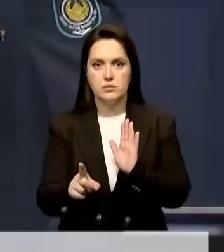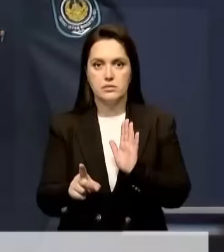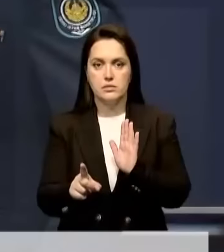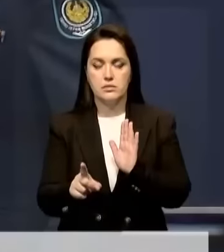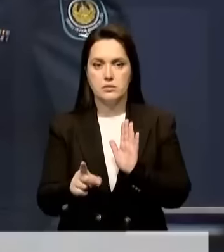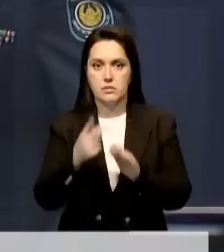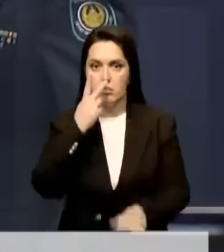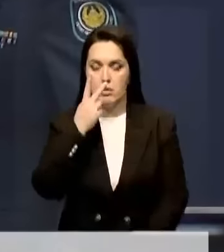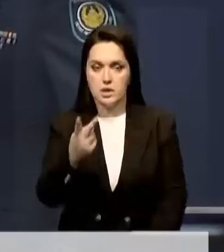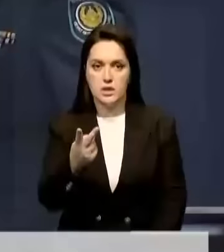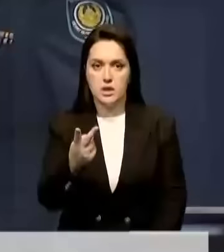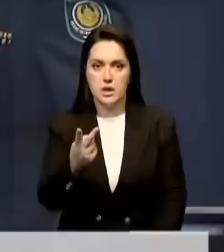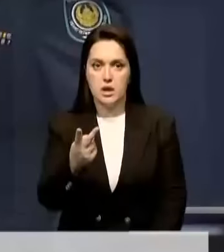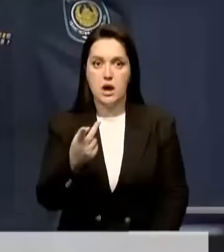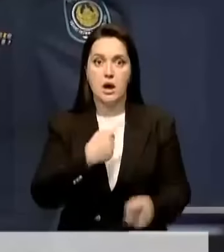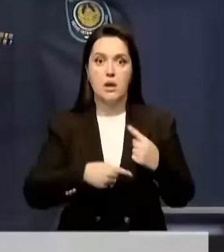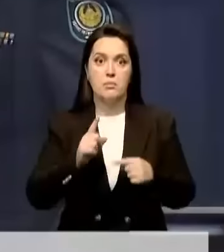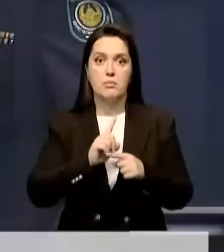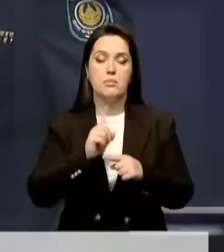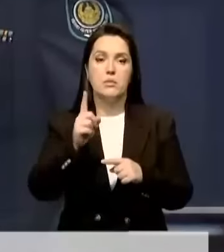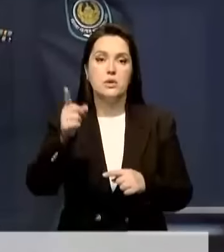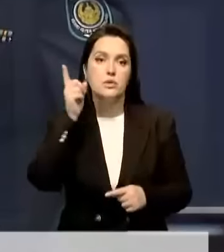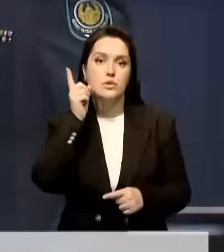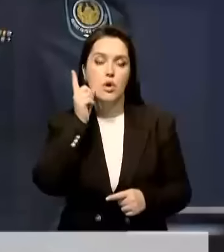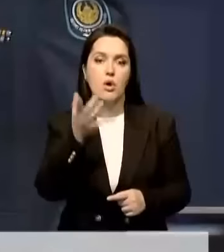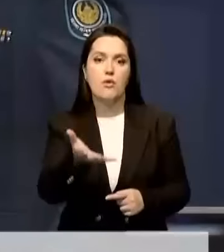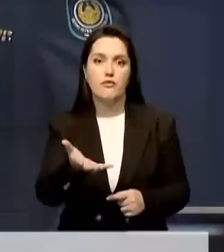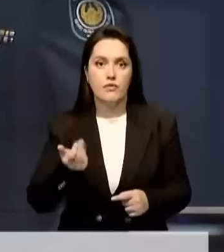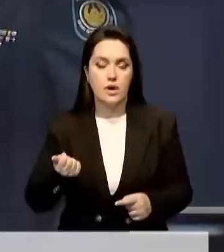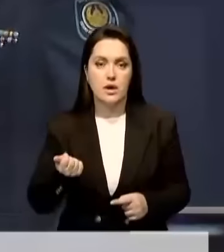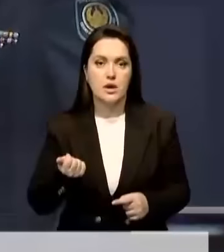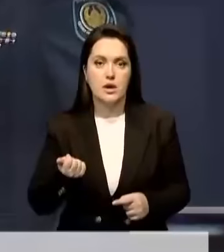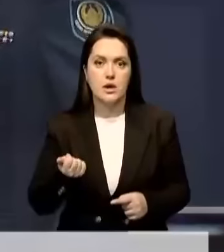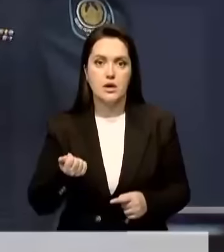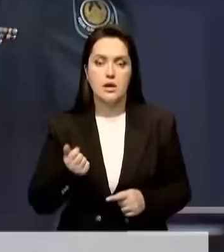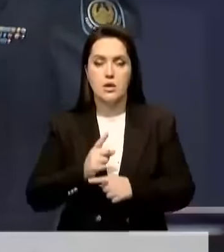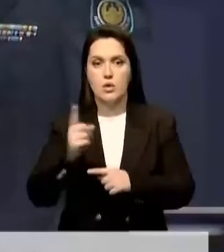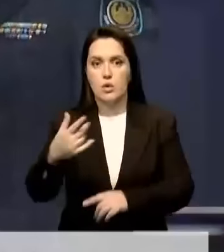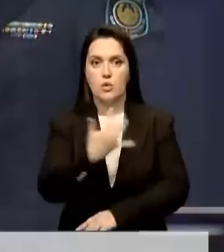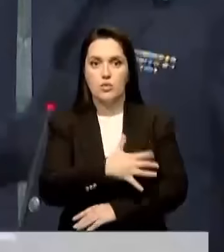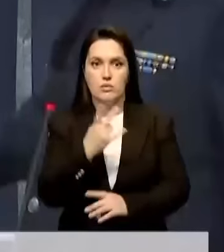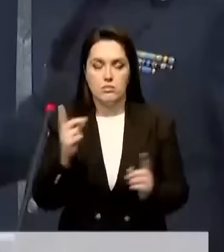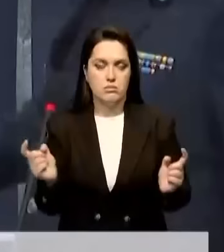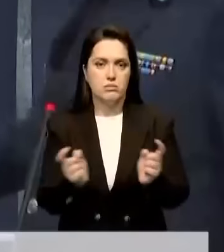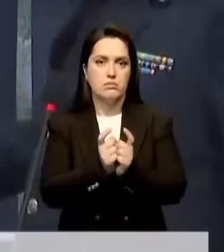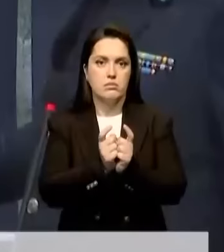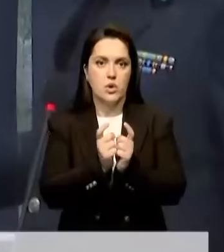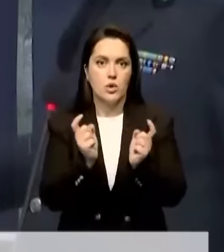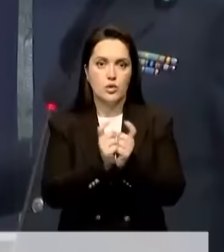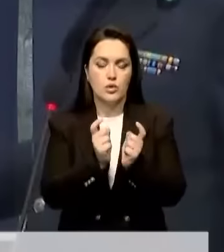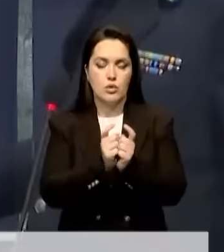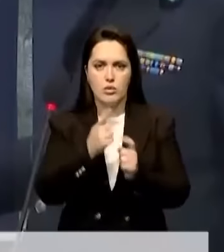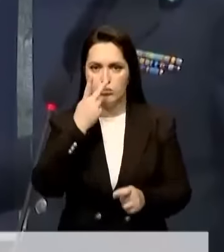Вы смотрите, вот он возвращается за сотовым телефоном, получает сотовый телефон и выходит на улицу. Вот здесь произошел конфликт. В данный момент, то